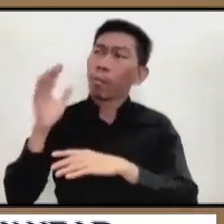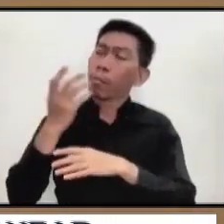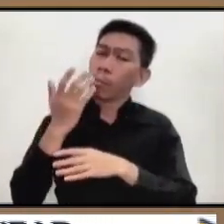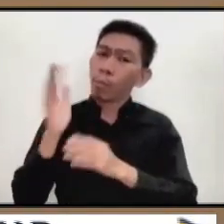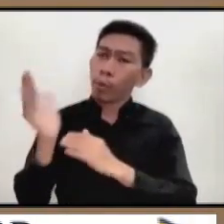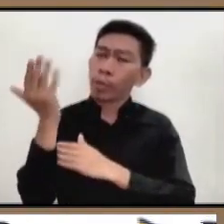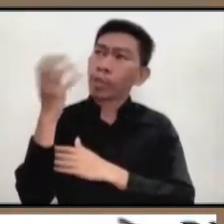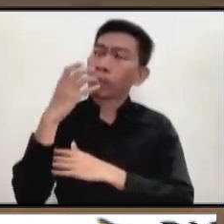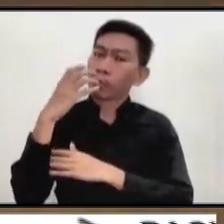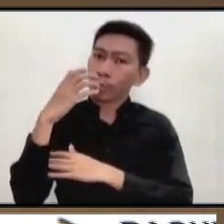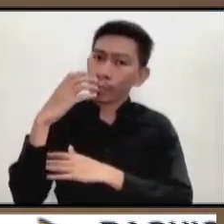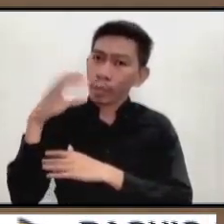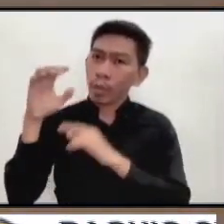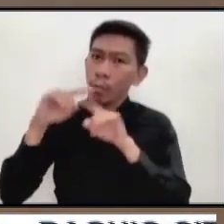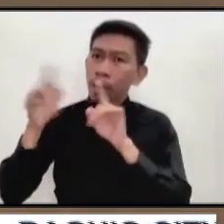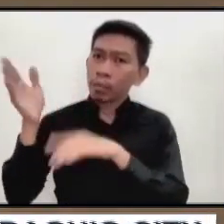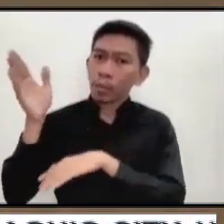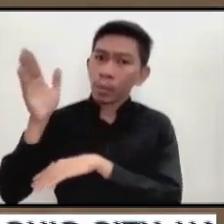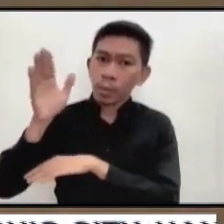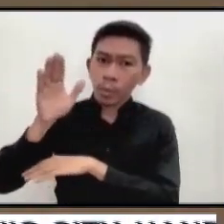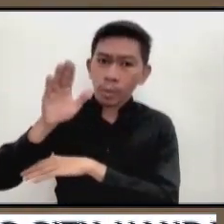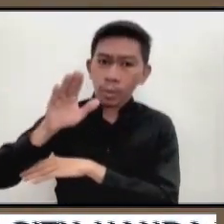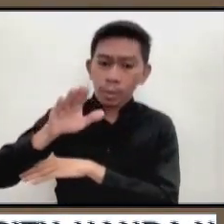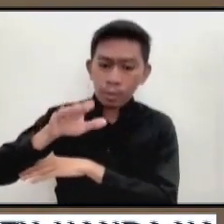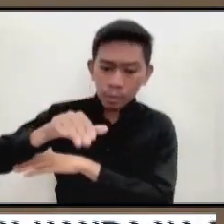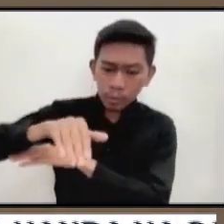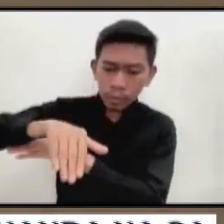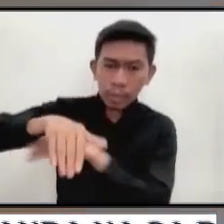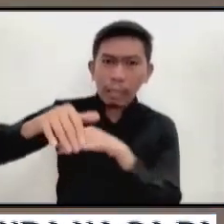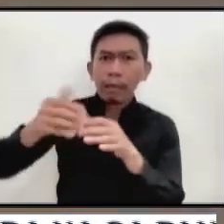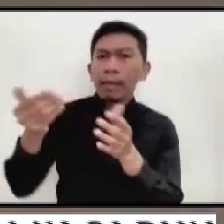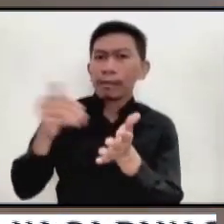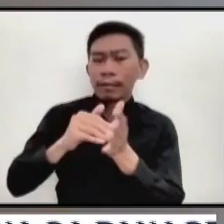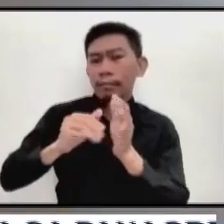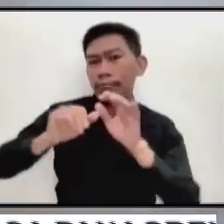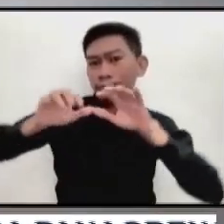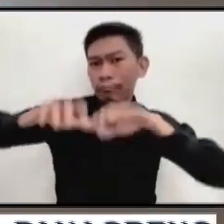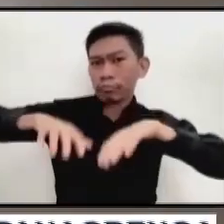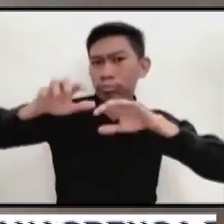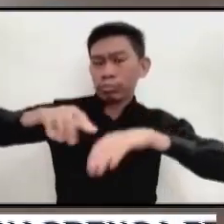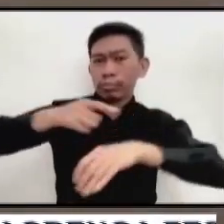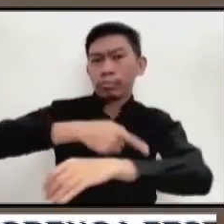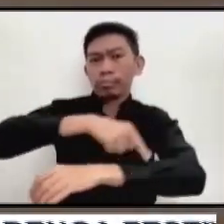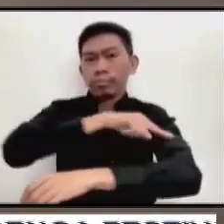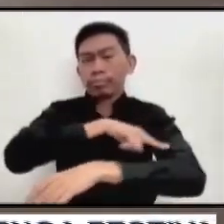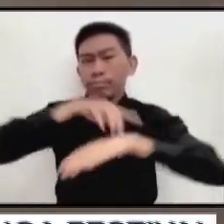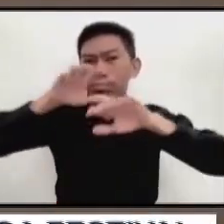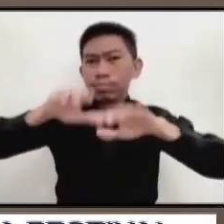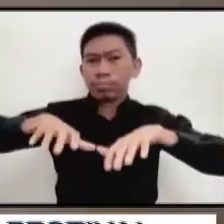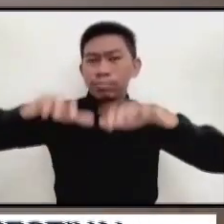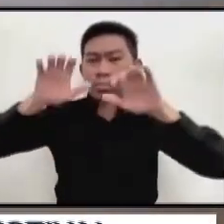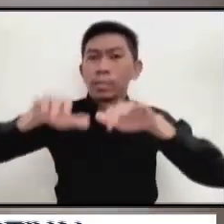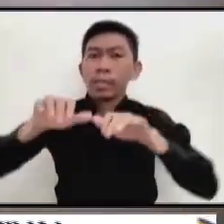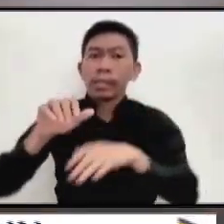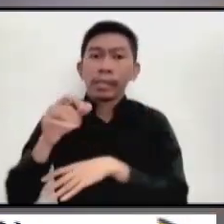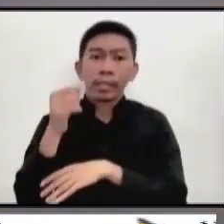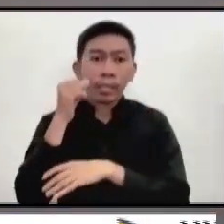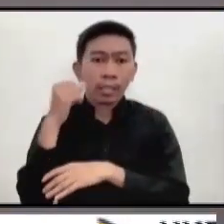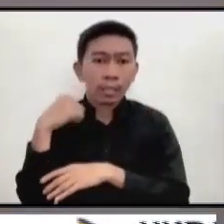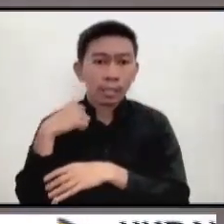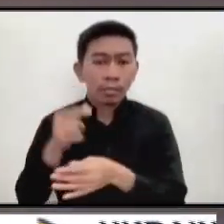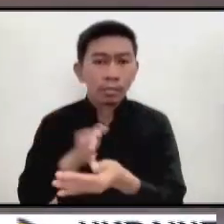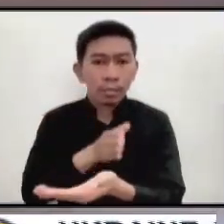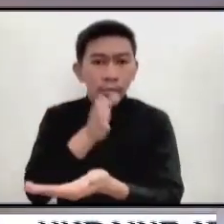late in the afternoon, and usually in the evening, malakas na po yung ulan. Kahit kahapon, nung nagpunta po sa Governor Generoso and the gulf towns